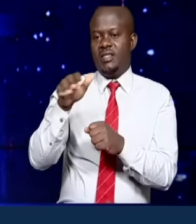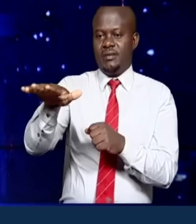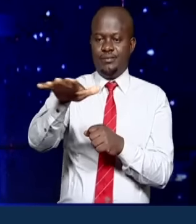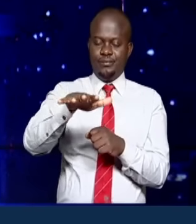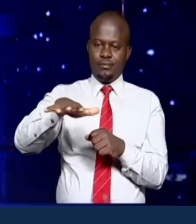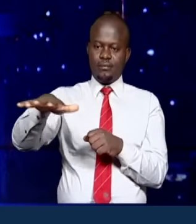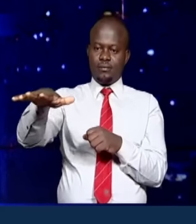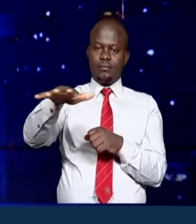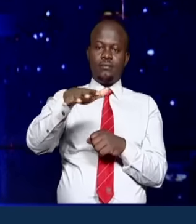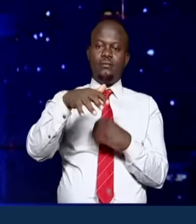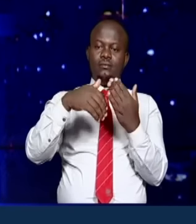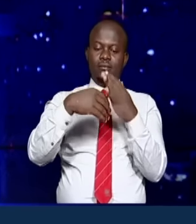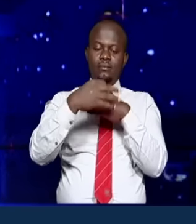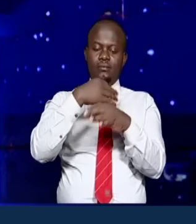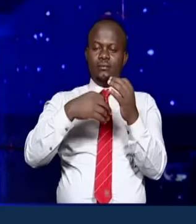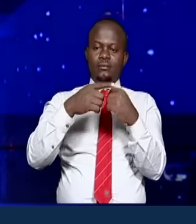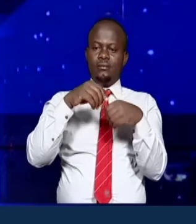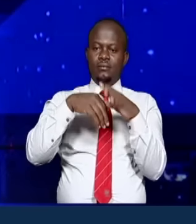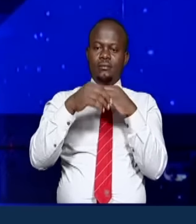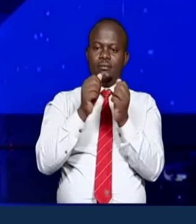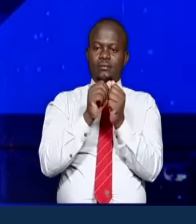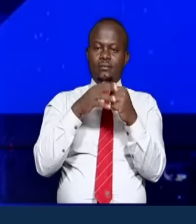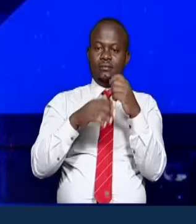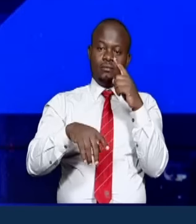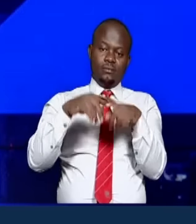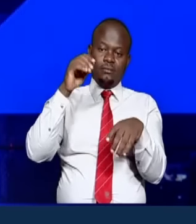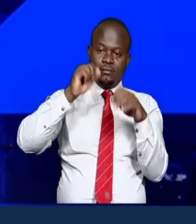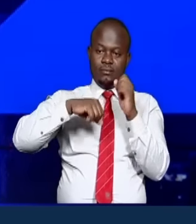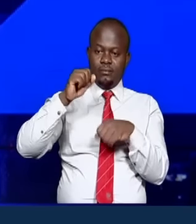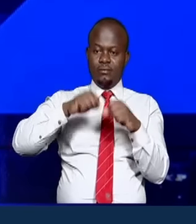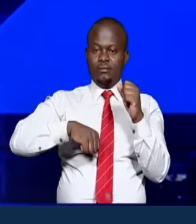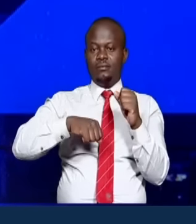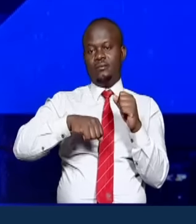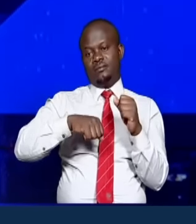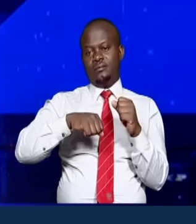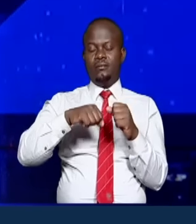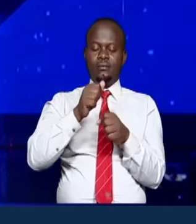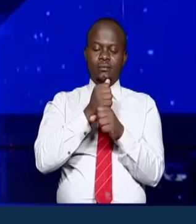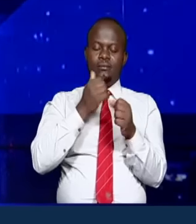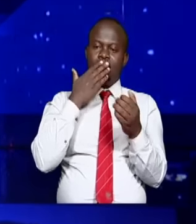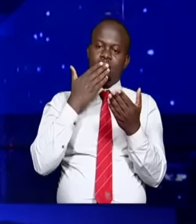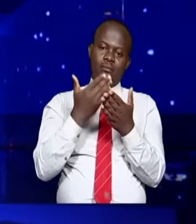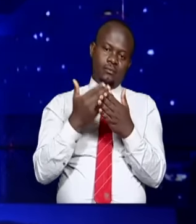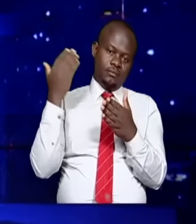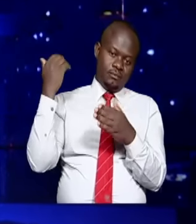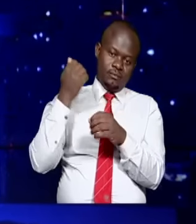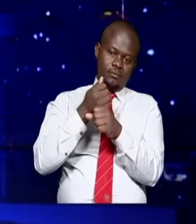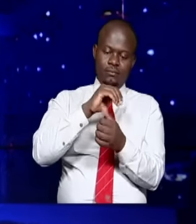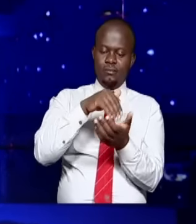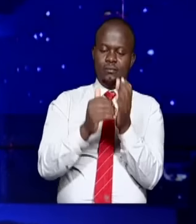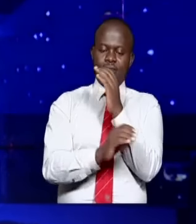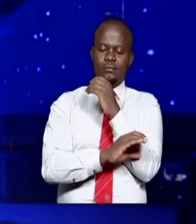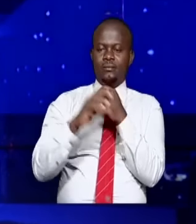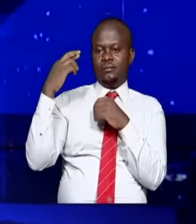Nyamasheke hari inganda 6 mu nganda 19 zatsinze amarushanwa y'akawa nziza aherutse gukorwa n'ikigo cy'igihugu